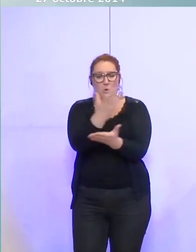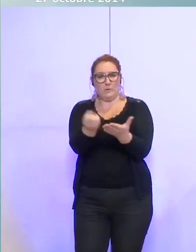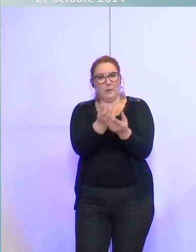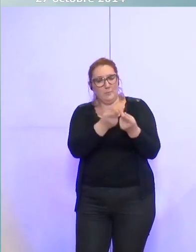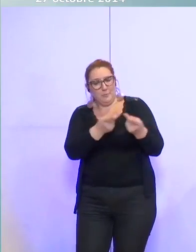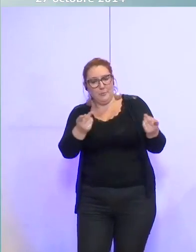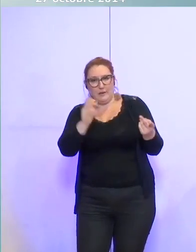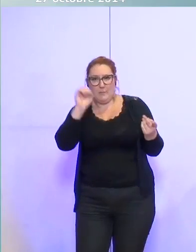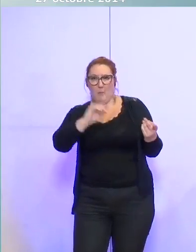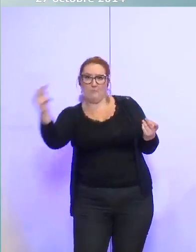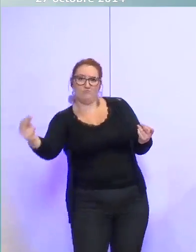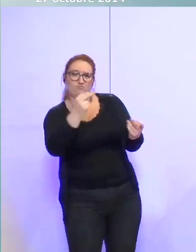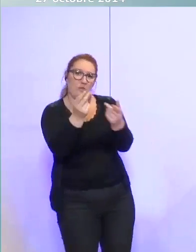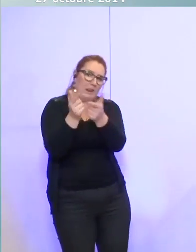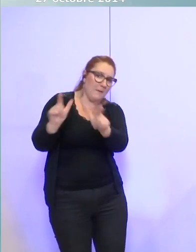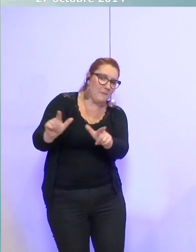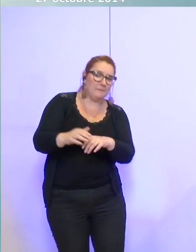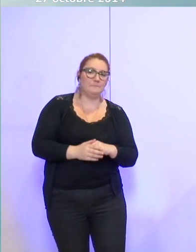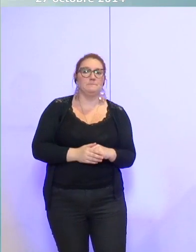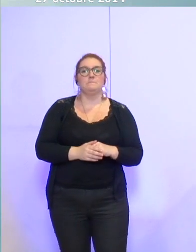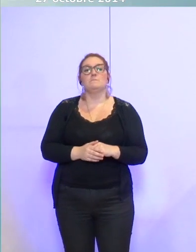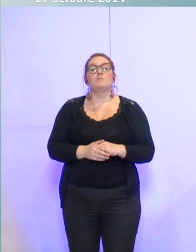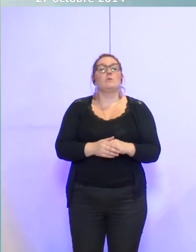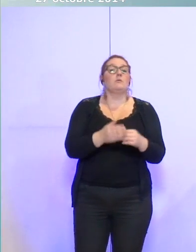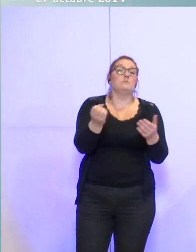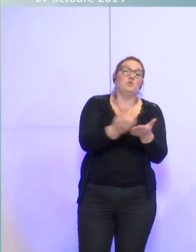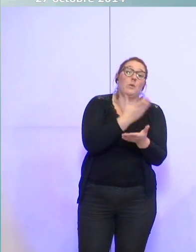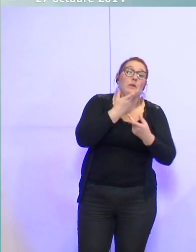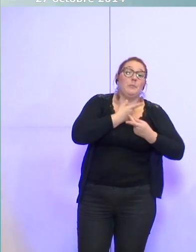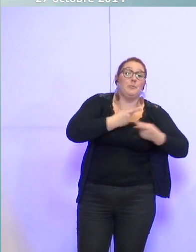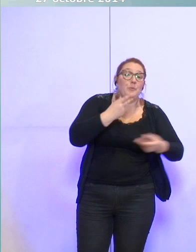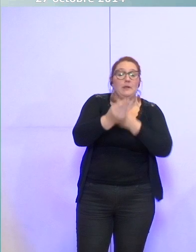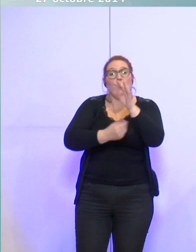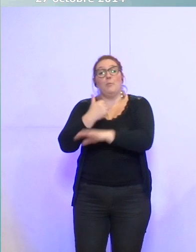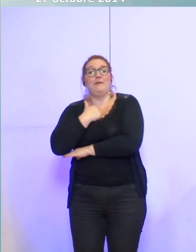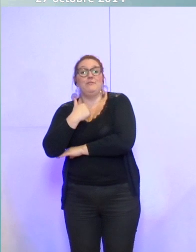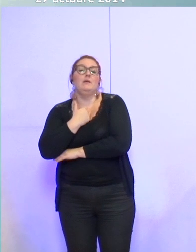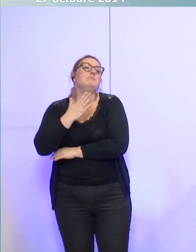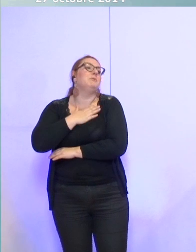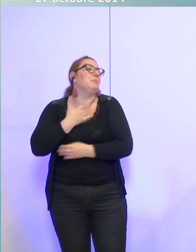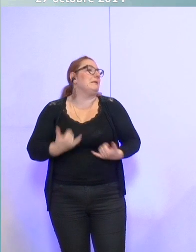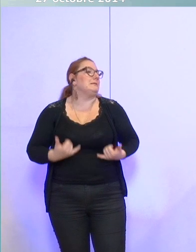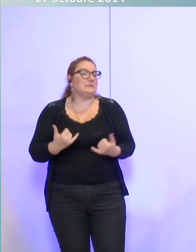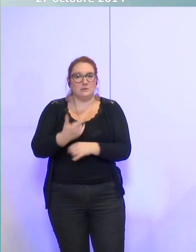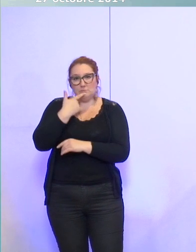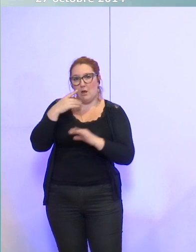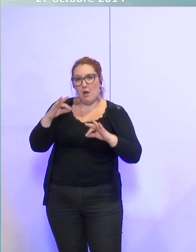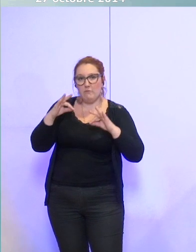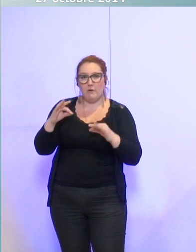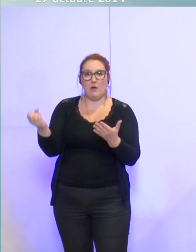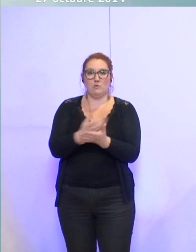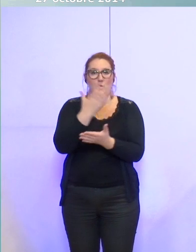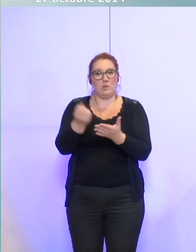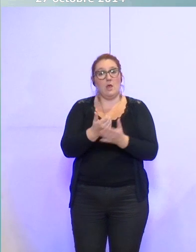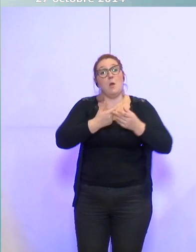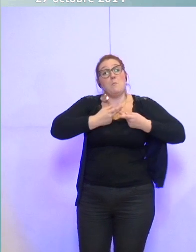librement accessible. Elle est d'origine publique ou privée, donc bien évidemment, dans le cas qui nous occupe, il s'agit des données publiques produites par la ville de